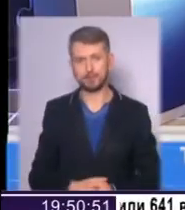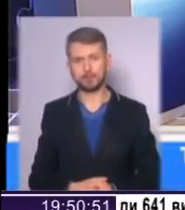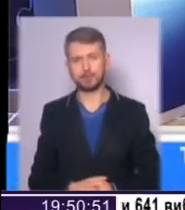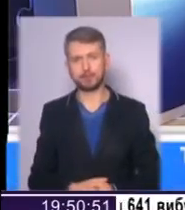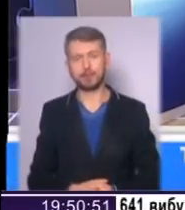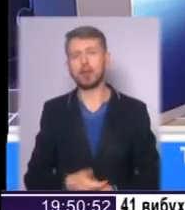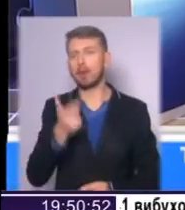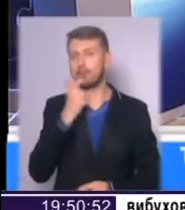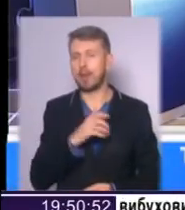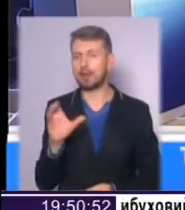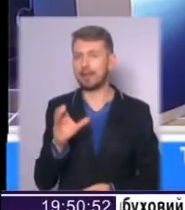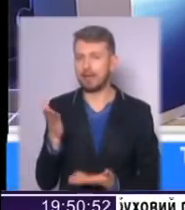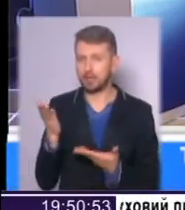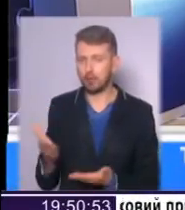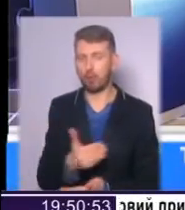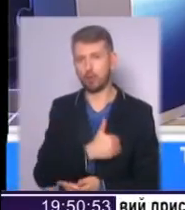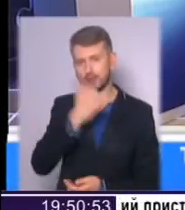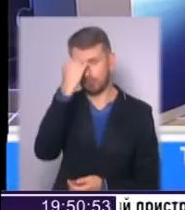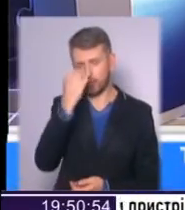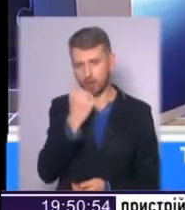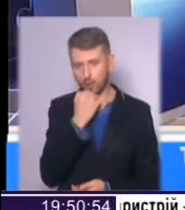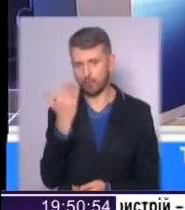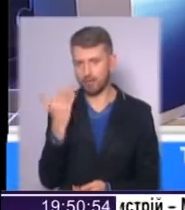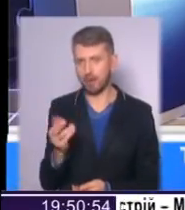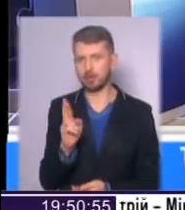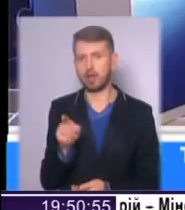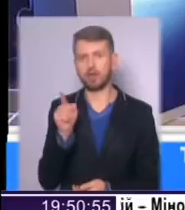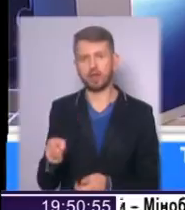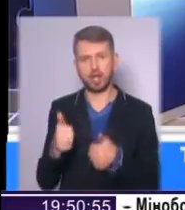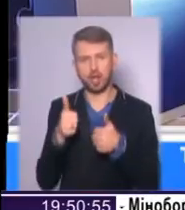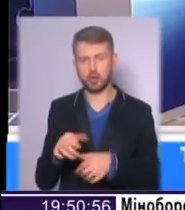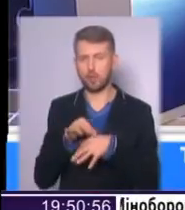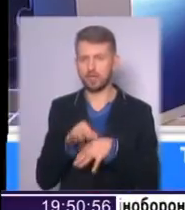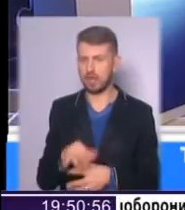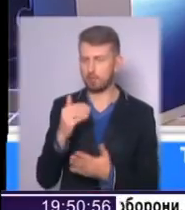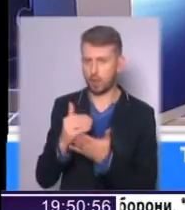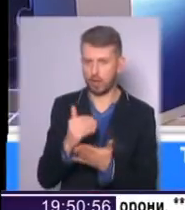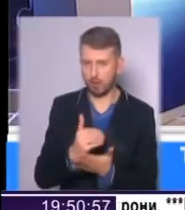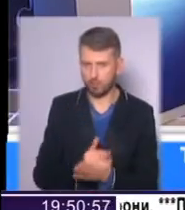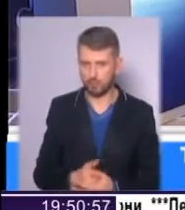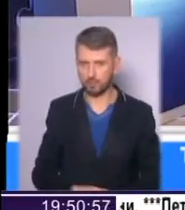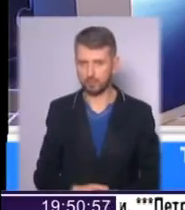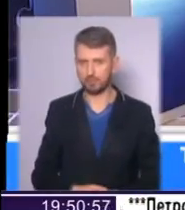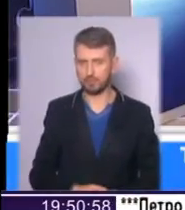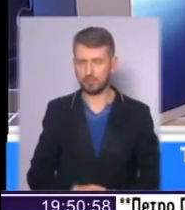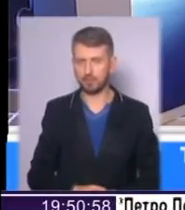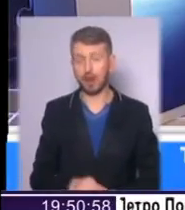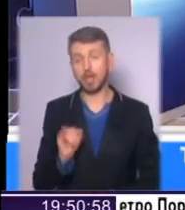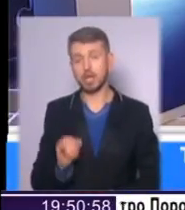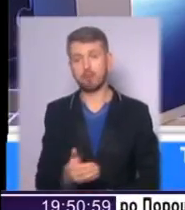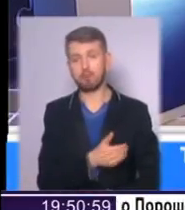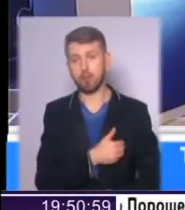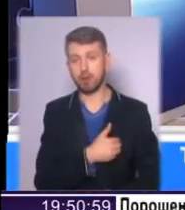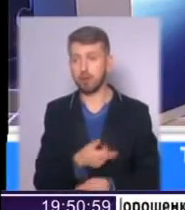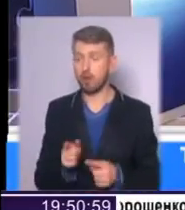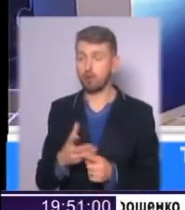Пане Сергію, так. Хочу подякувати вас, як ви гарно ведете програму. І побажати... Ну, це ж ще і